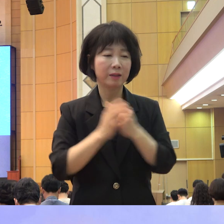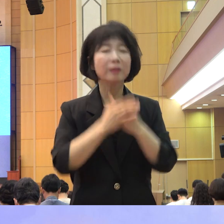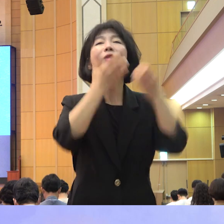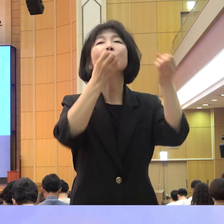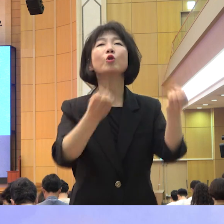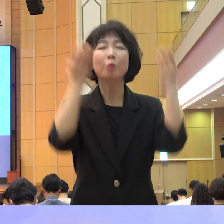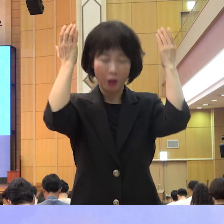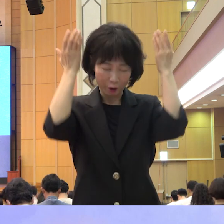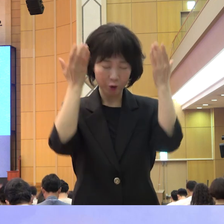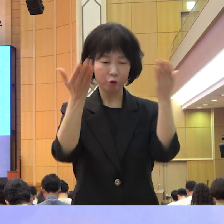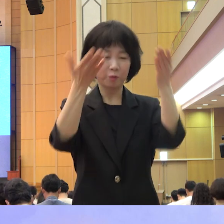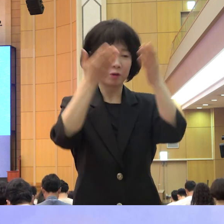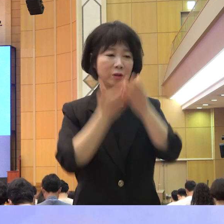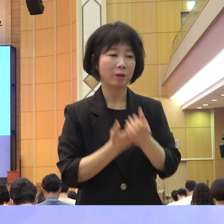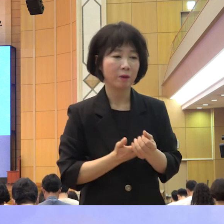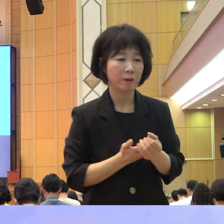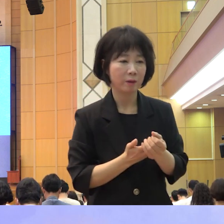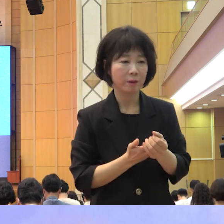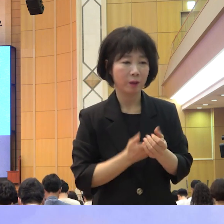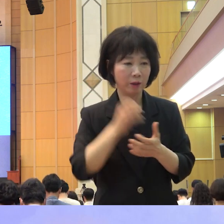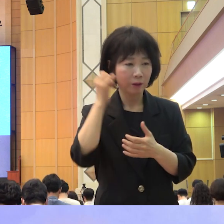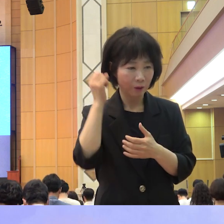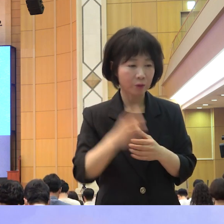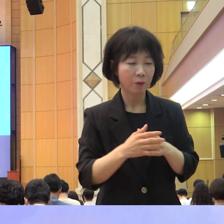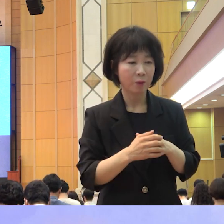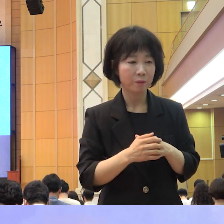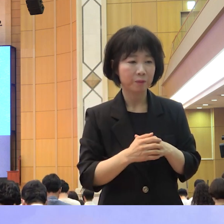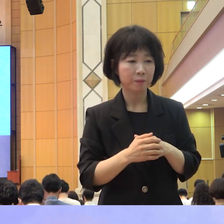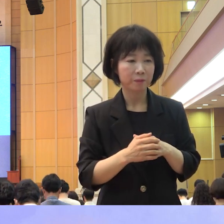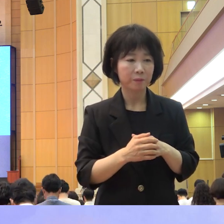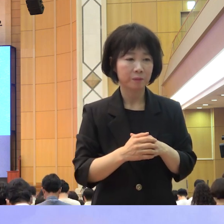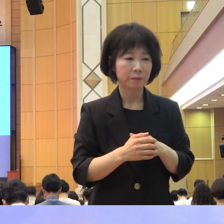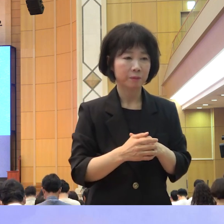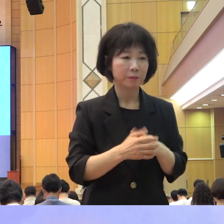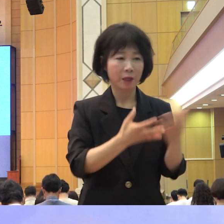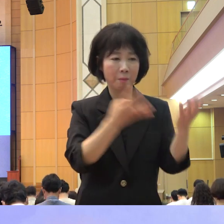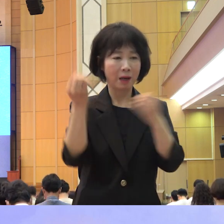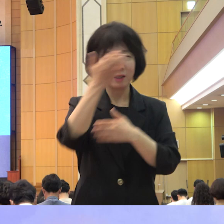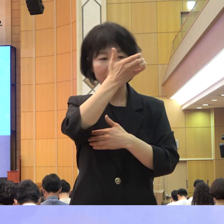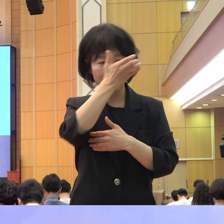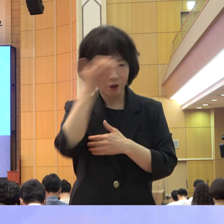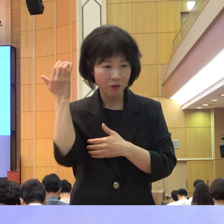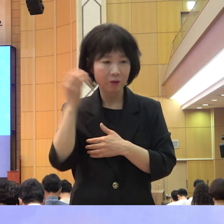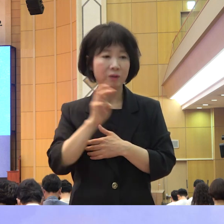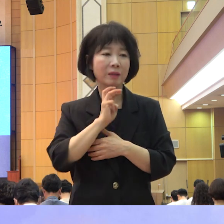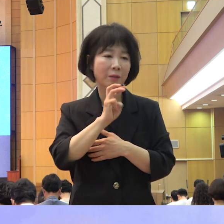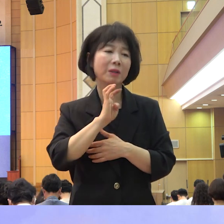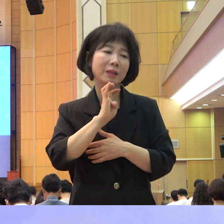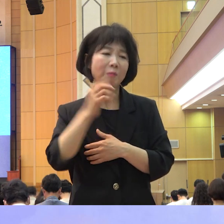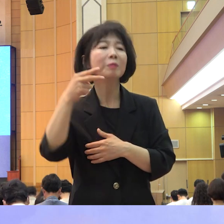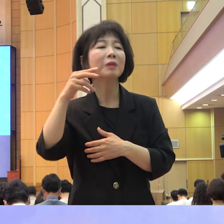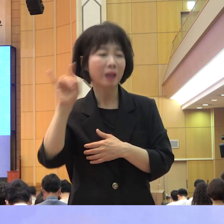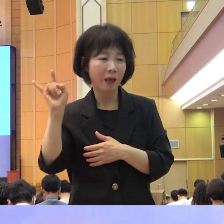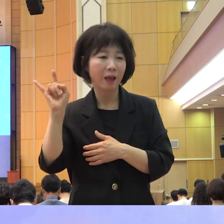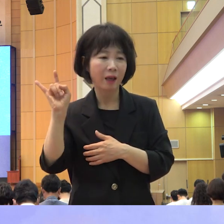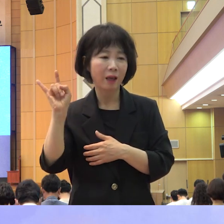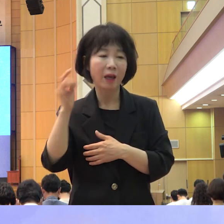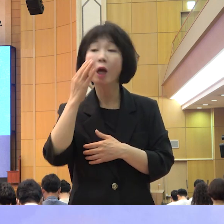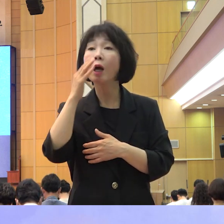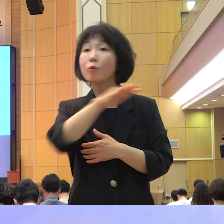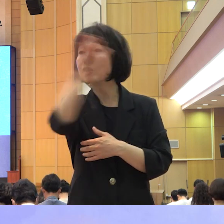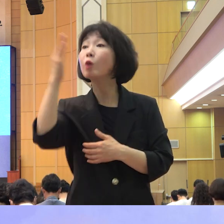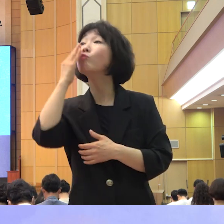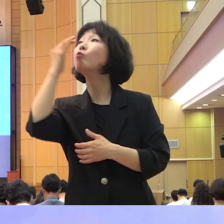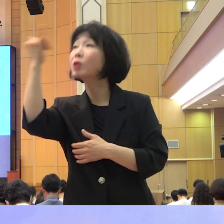어린아이들을 축복하여 주시옵소서. 그리고 우리 많은 청년들과 또 30, 40대 예비